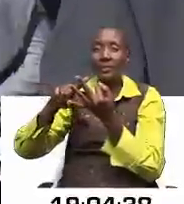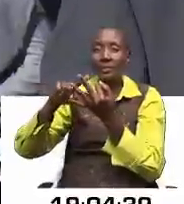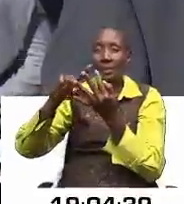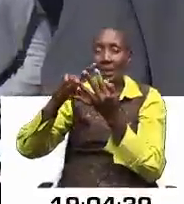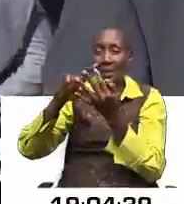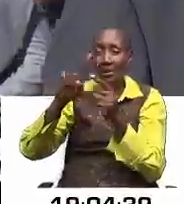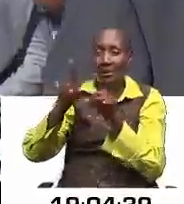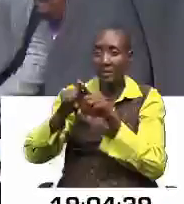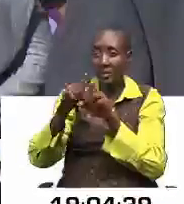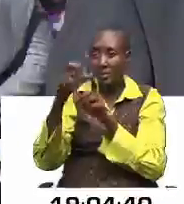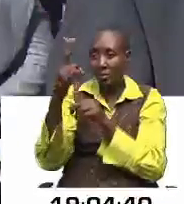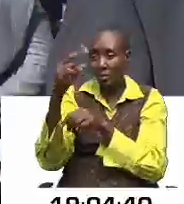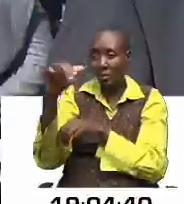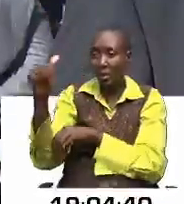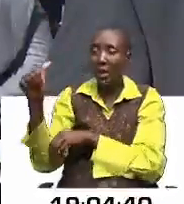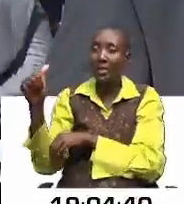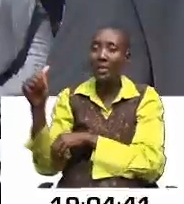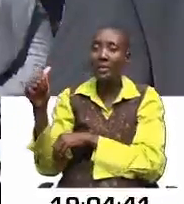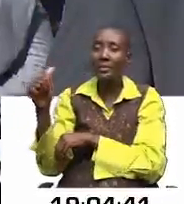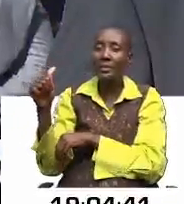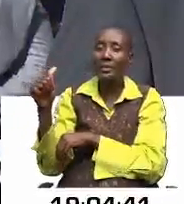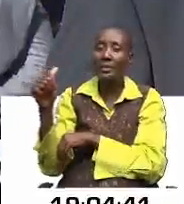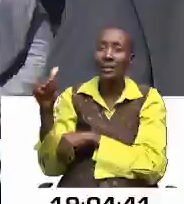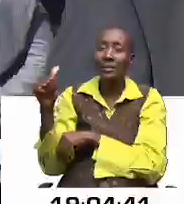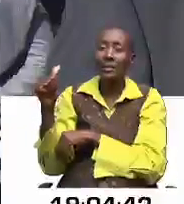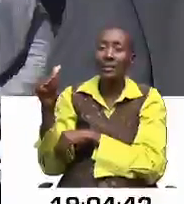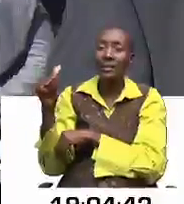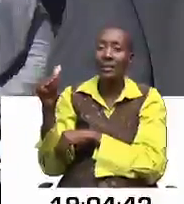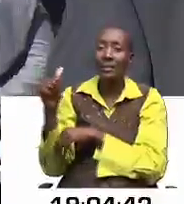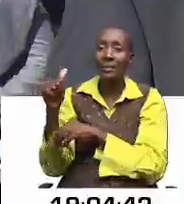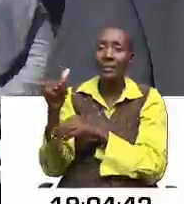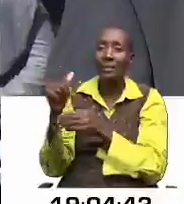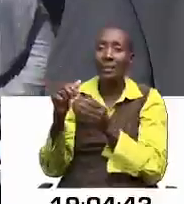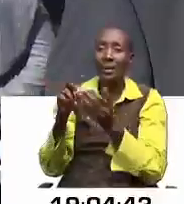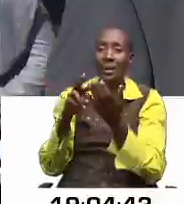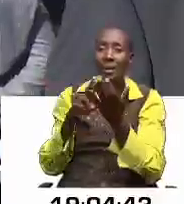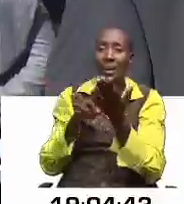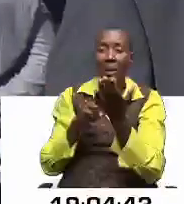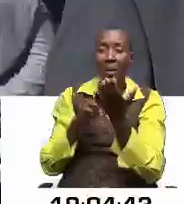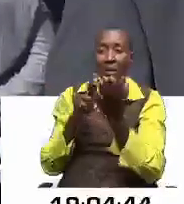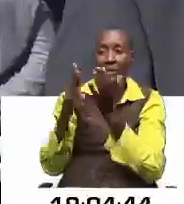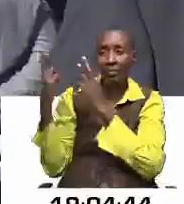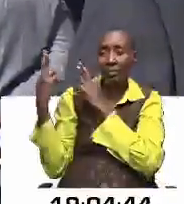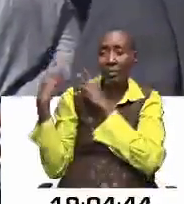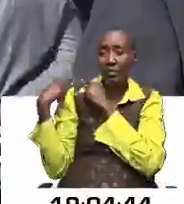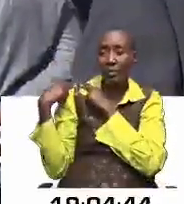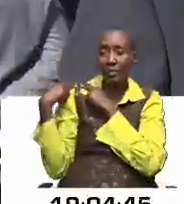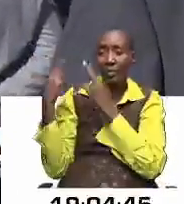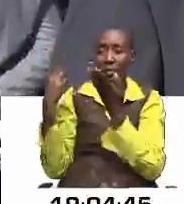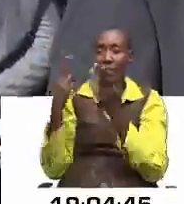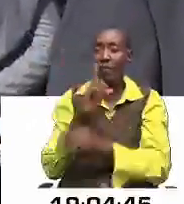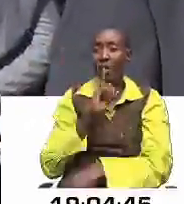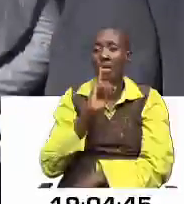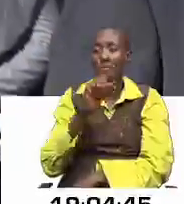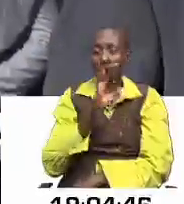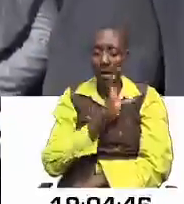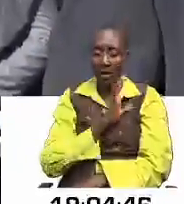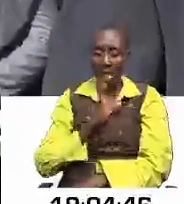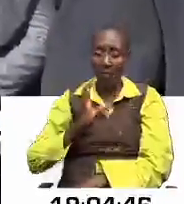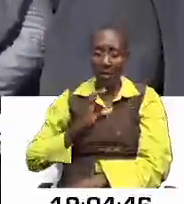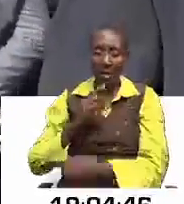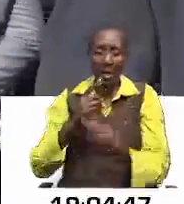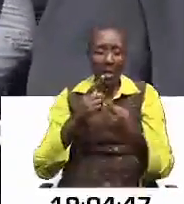wawili ambao watasimamia ile tunaita disciplinary committee. Ni mambo gani